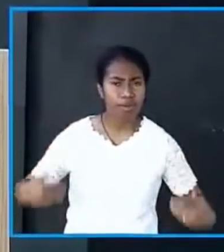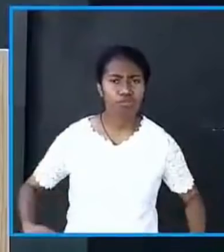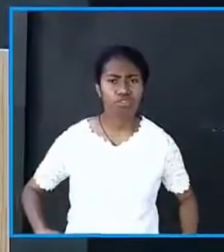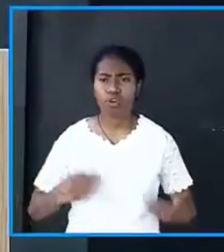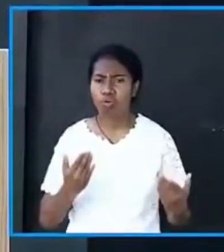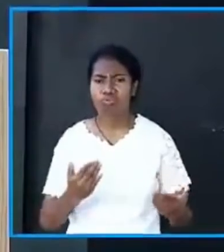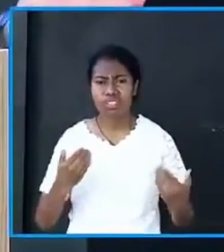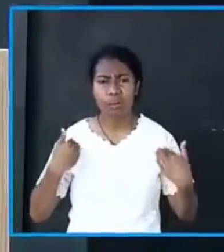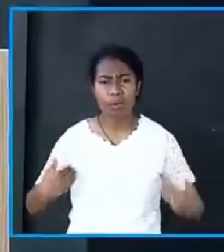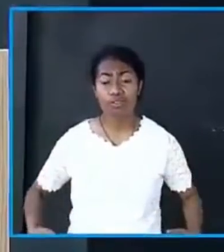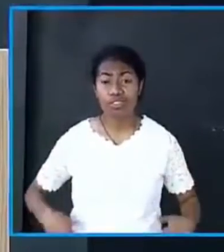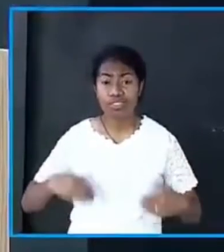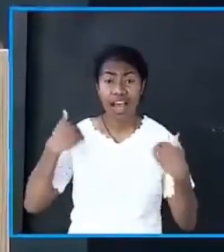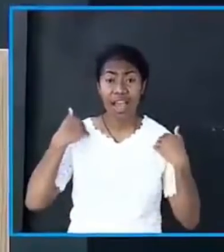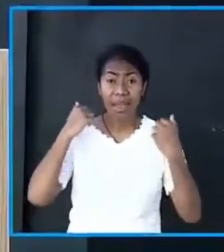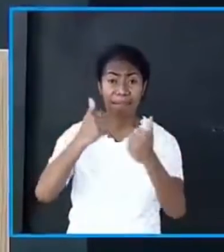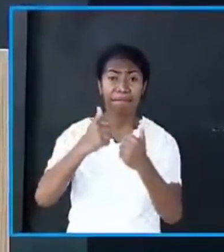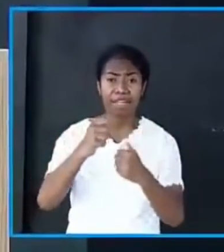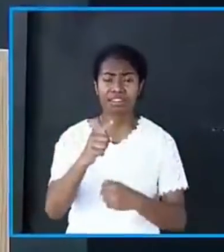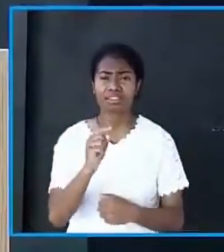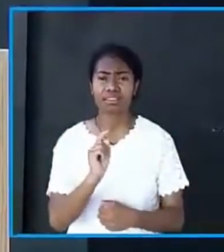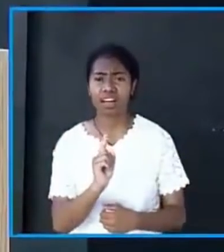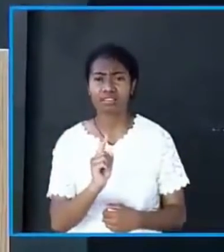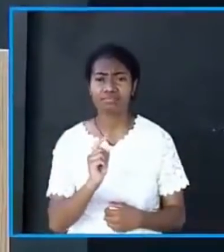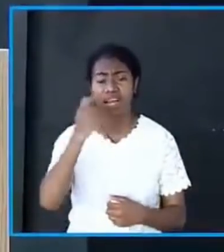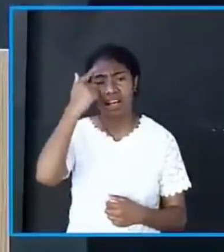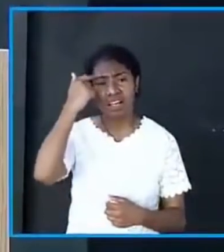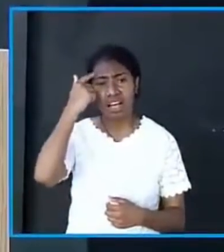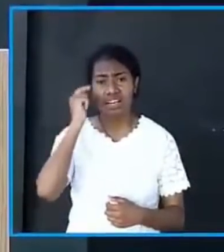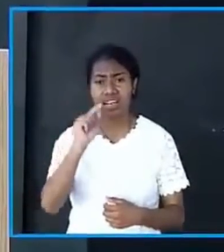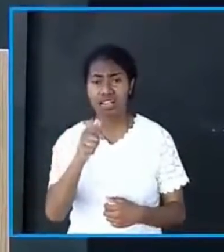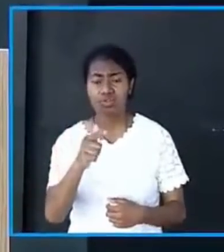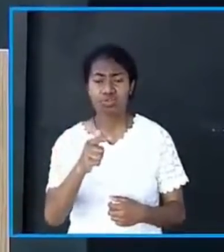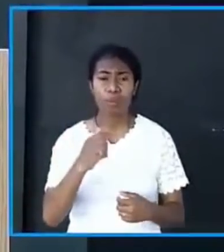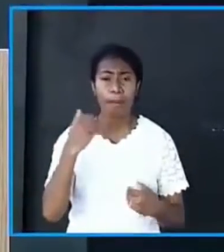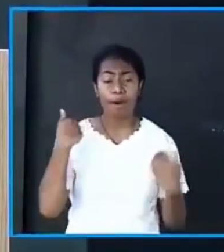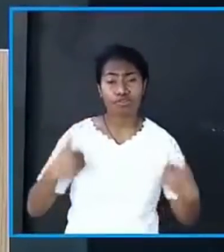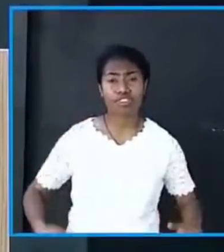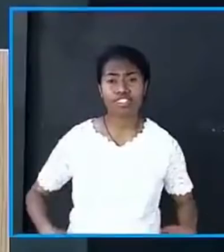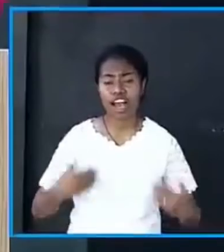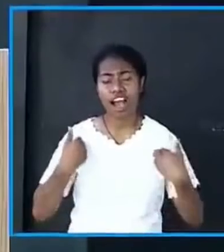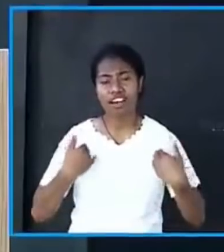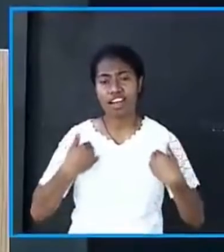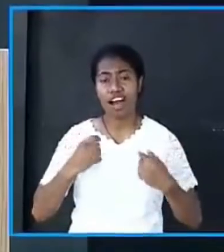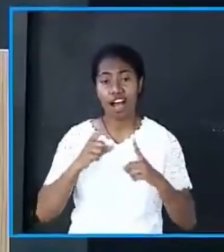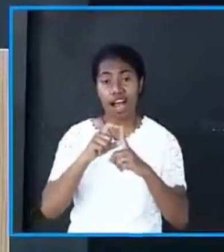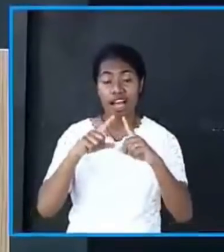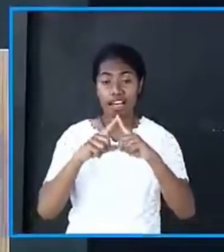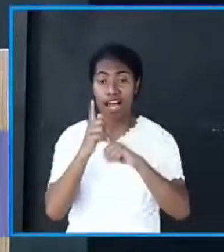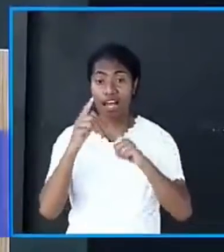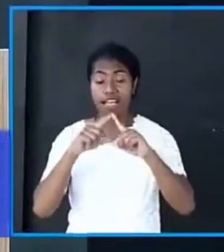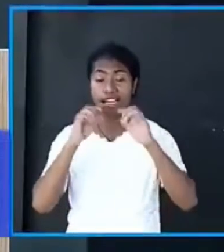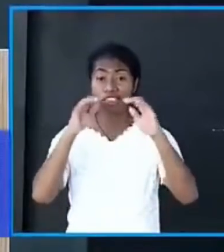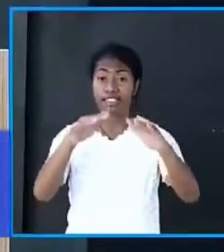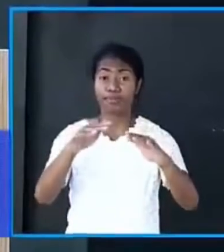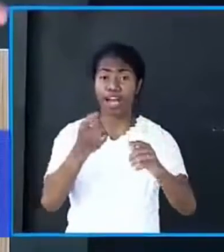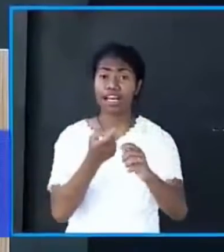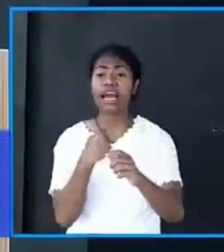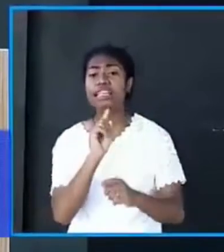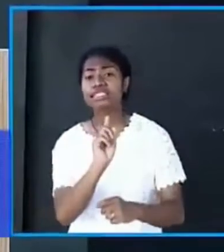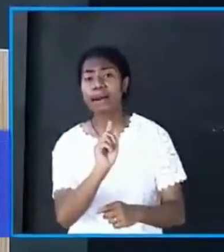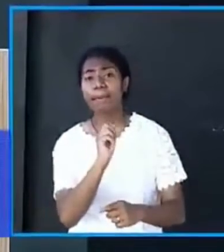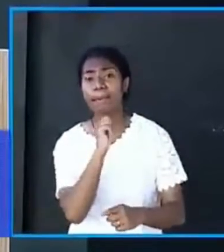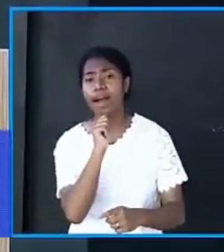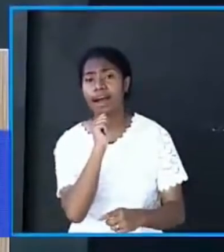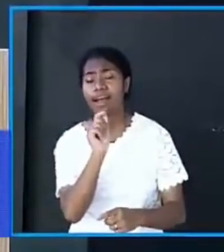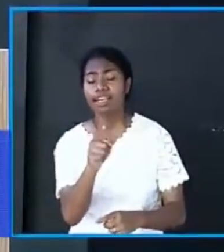bisa sahabat hidup manusia bisa ciptain Darna manusia ada daya cipta daya ciptanya dari mana ya cari Allah yang menciptakan